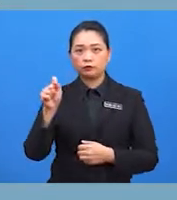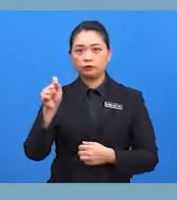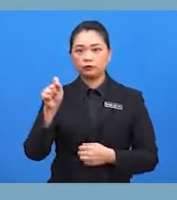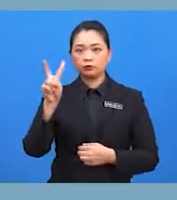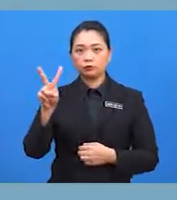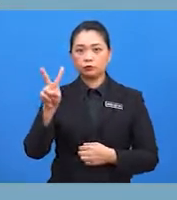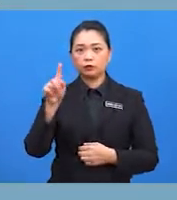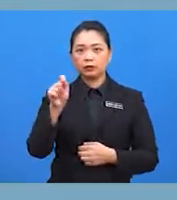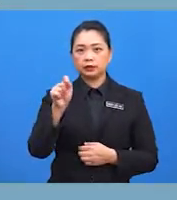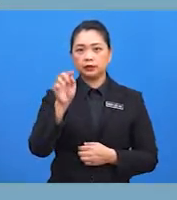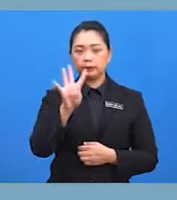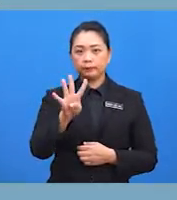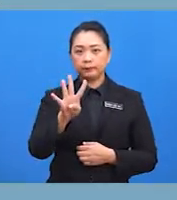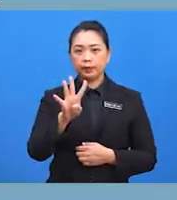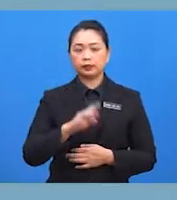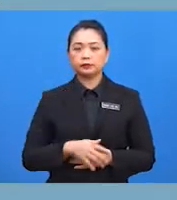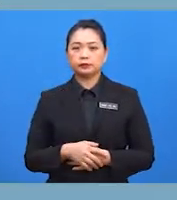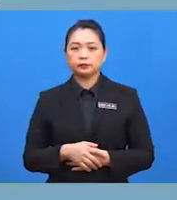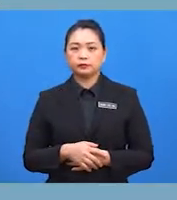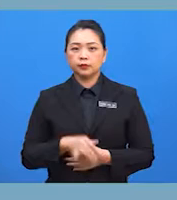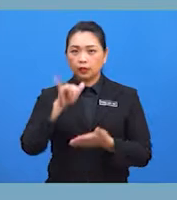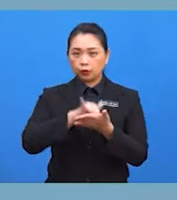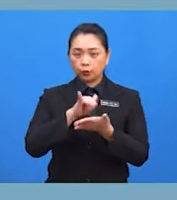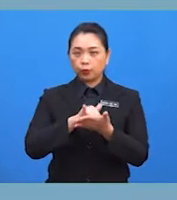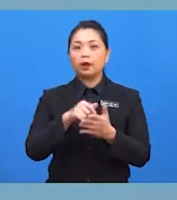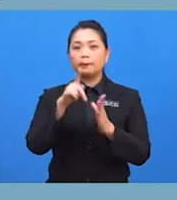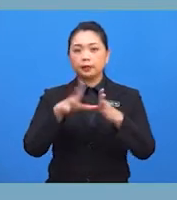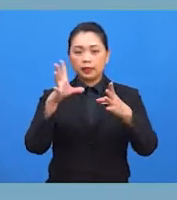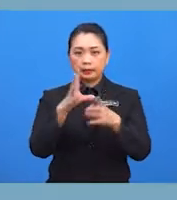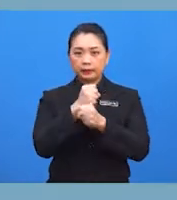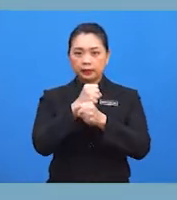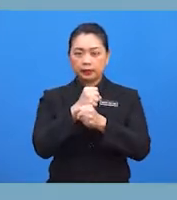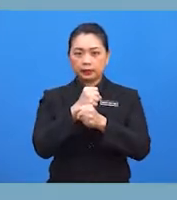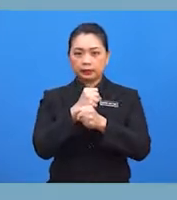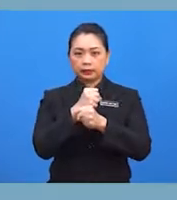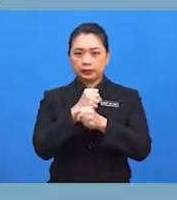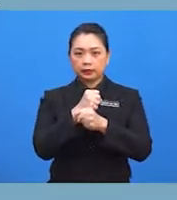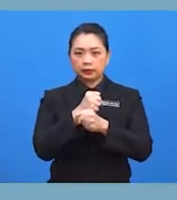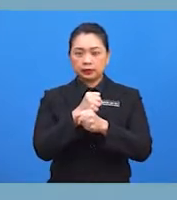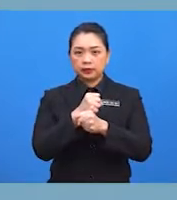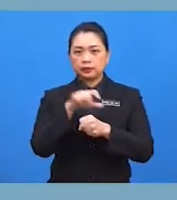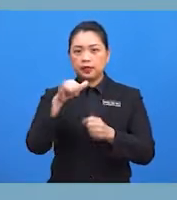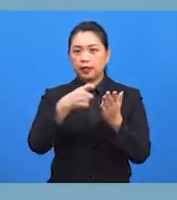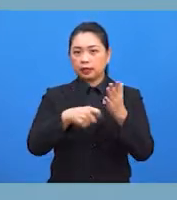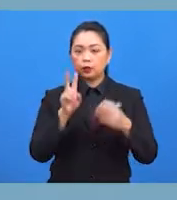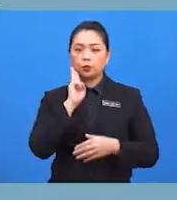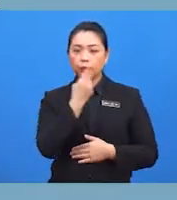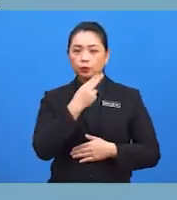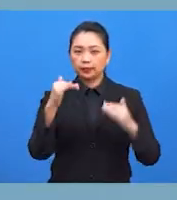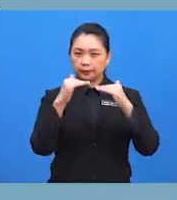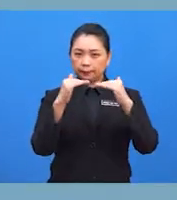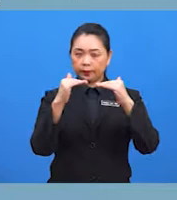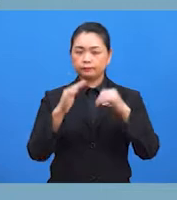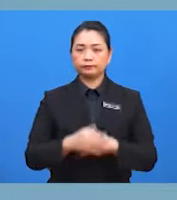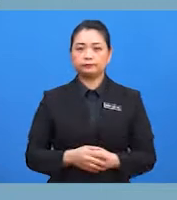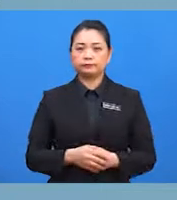C dengan F tu kita panggil pendapatan pada masa itu ialah pendapatan yang harga umumnya adalah paling